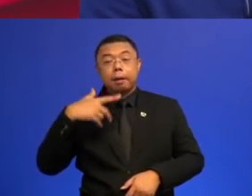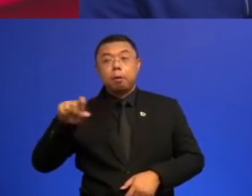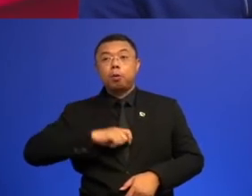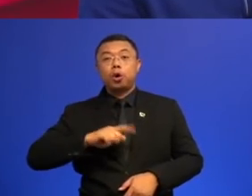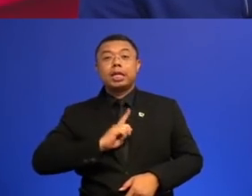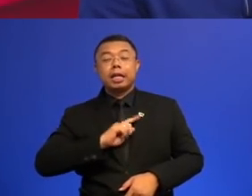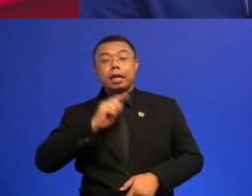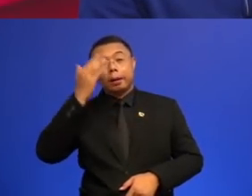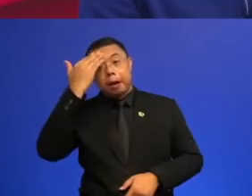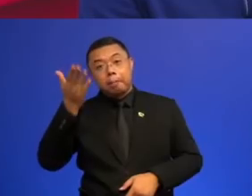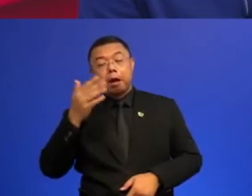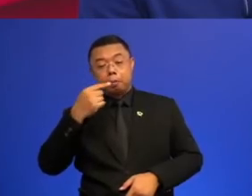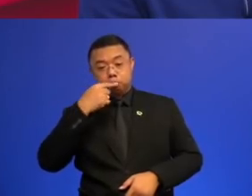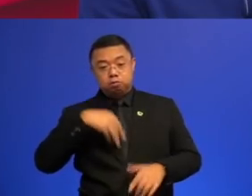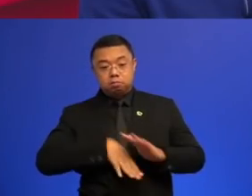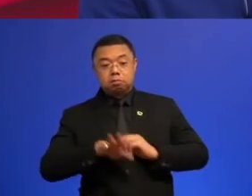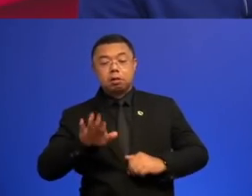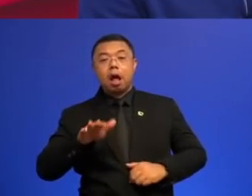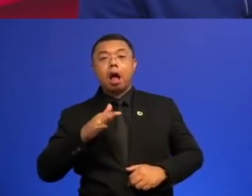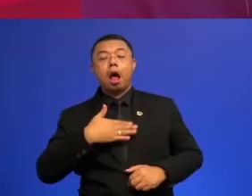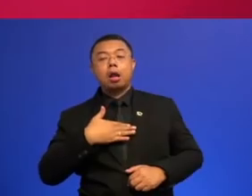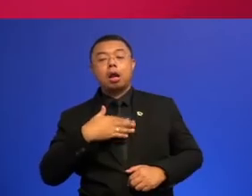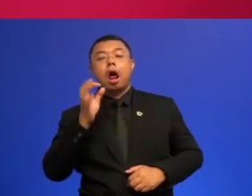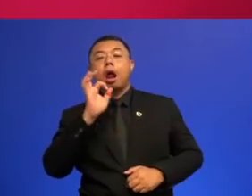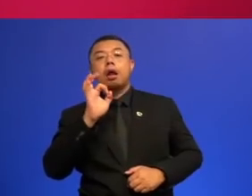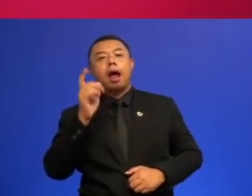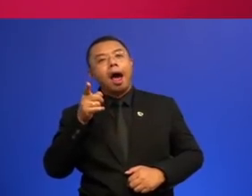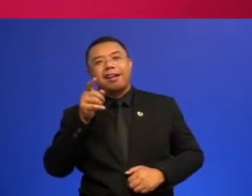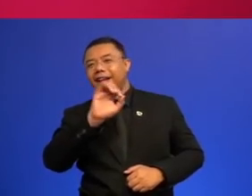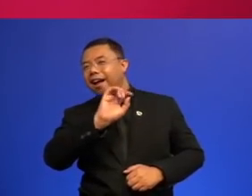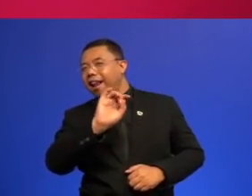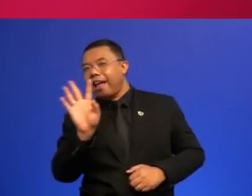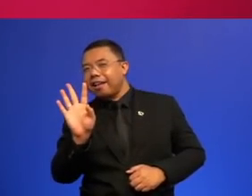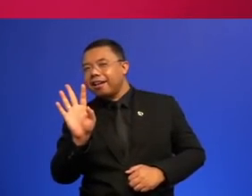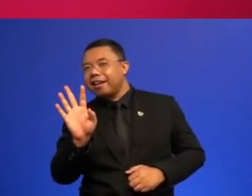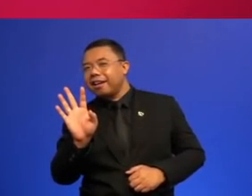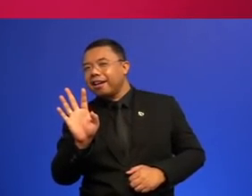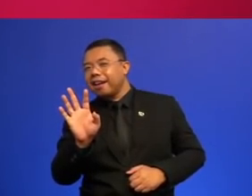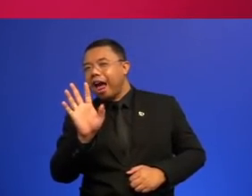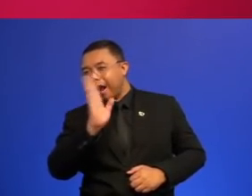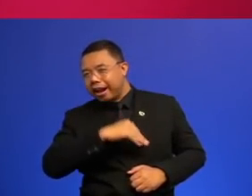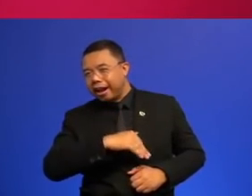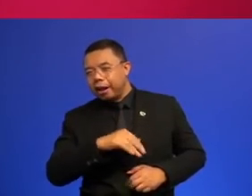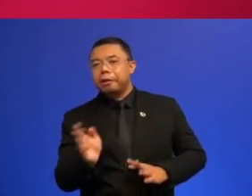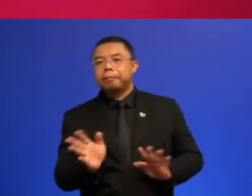diri gara-gara gak punya anak, nah ini agak ada kelainan.